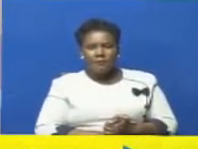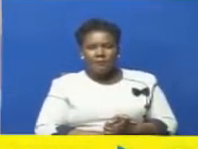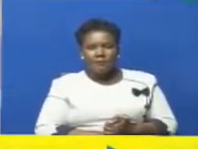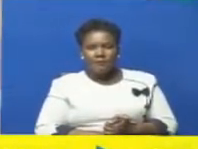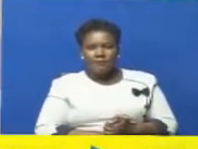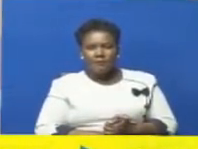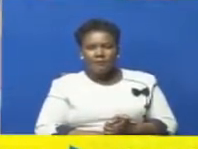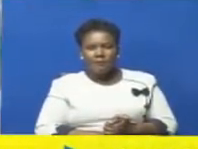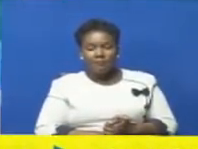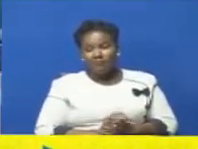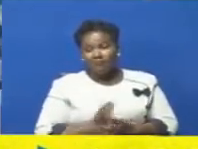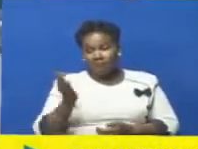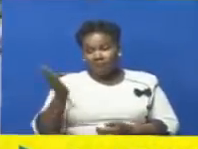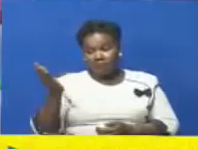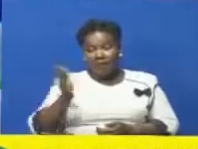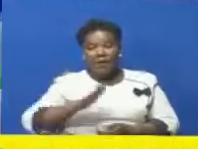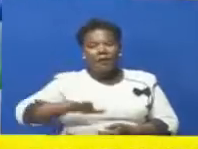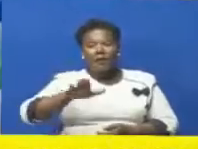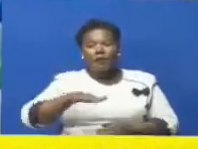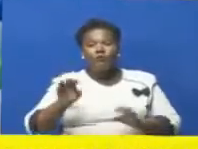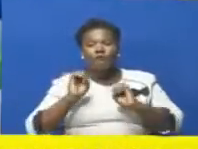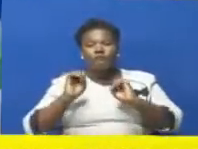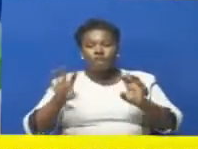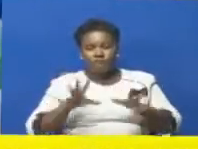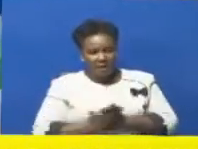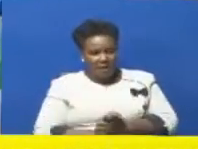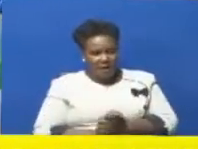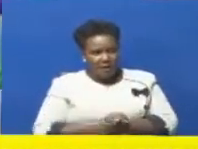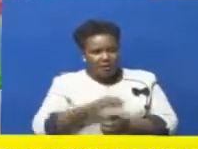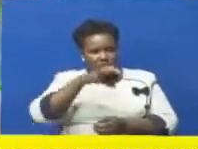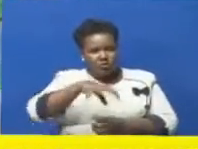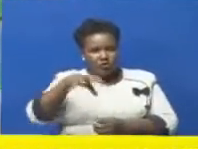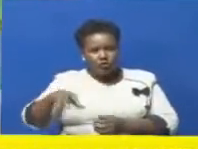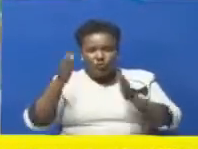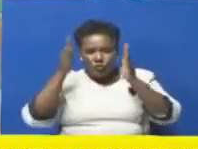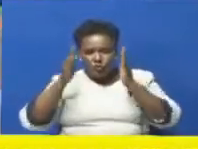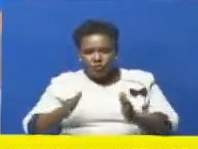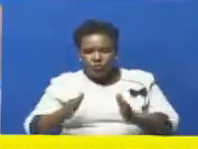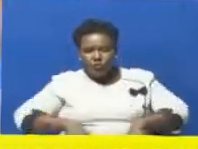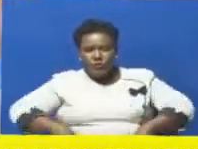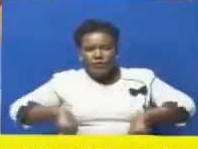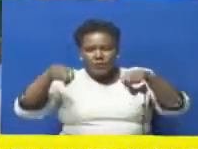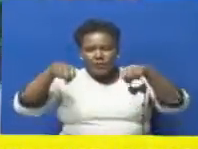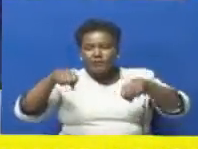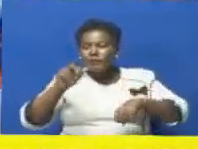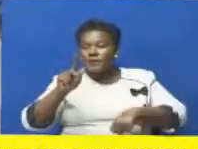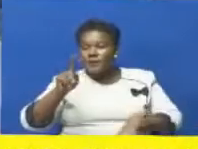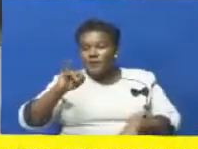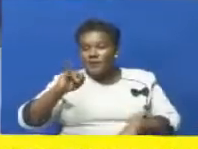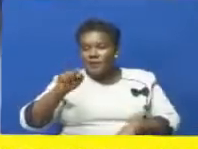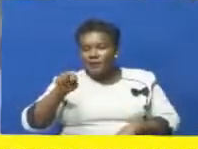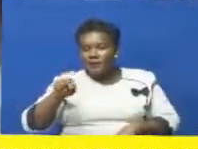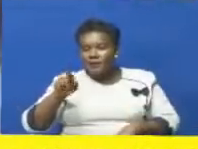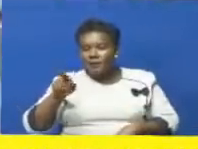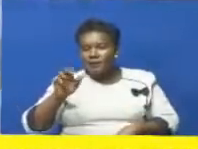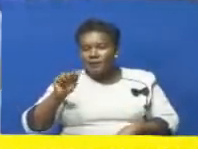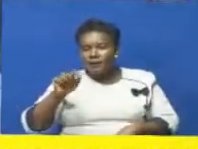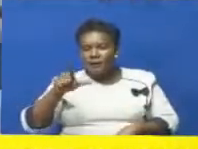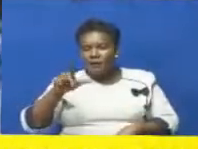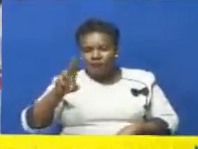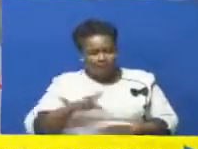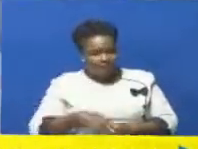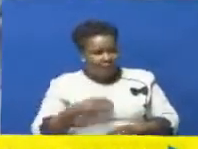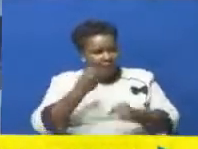Haya ni makazi mapya ya wamachinga yaliyopo soko kuu la Chief Kingalu, ambapo wafanya biashara wengi nyuso